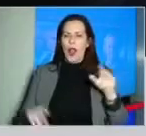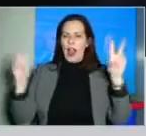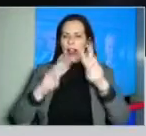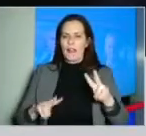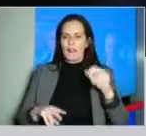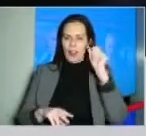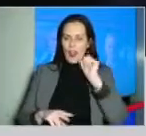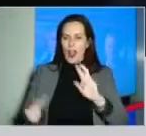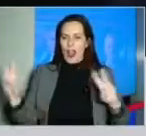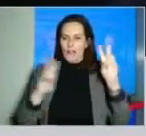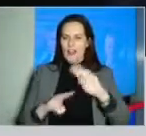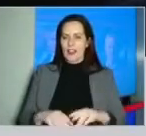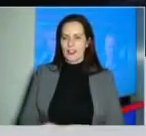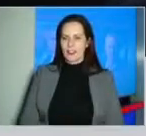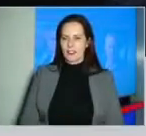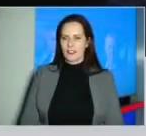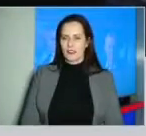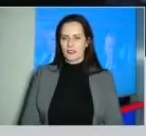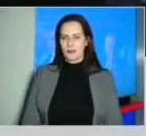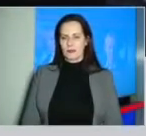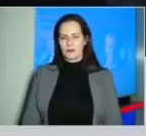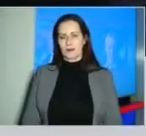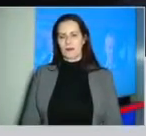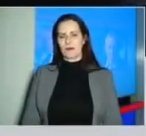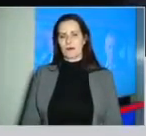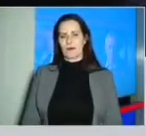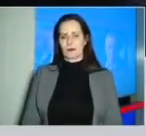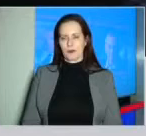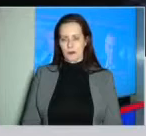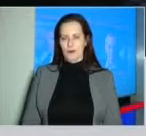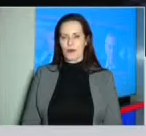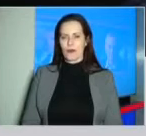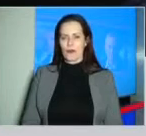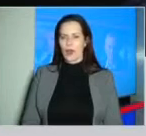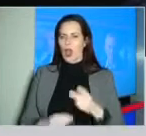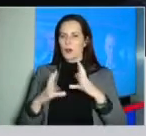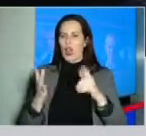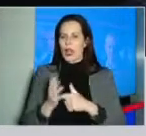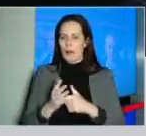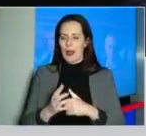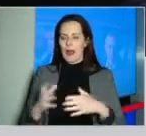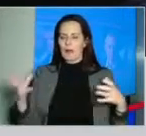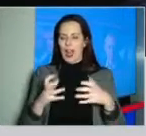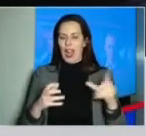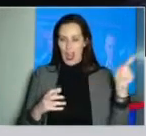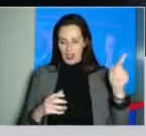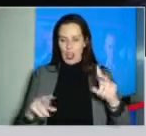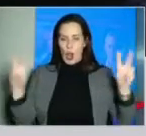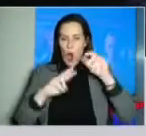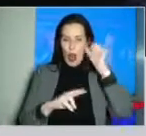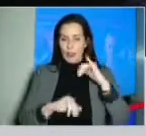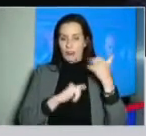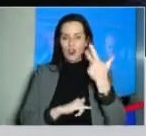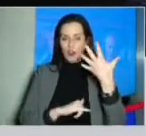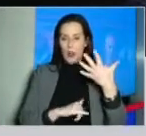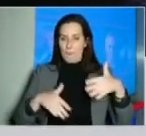כחול לבן, מזל שזה לא יצא זה. עתיד כחול לבן, יכול שבגלל זה הם לא בכלל. כן, לא, זה בסדר. אז אני אומר, לא משנה כמה כחול לבן הרשימה הזאת תביא גם עם